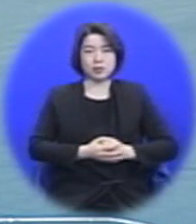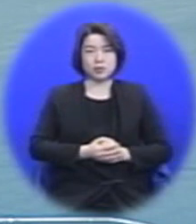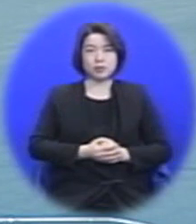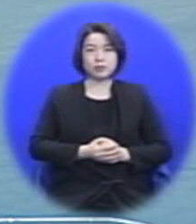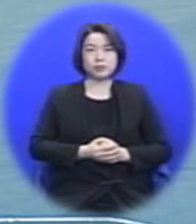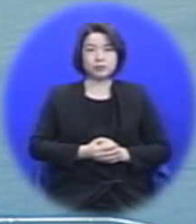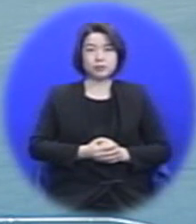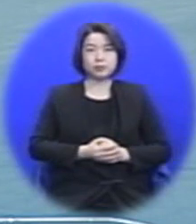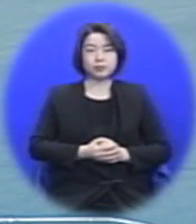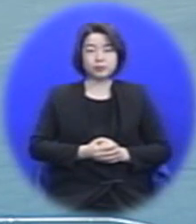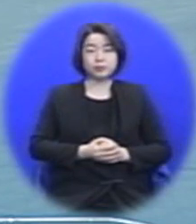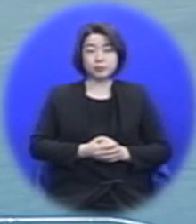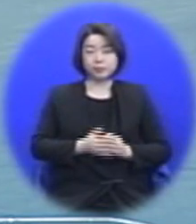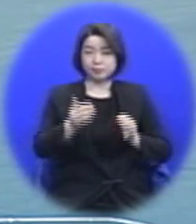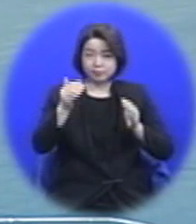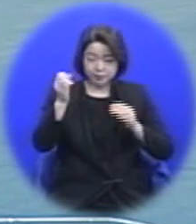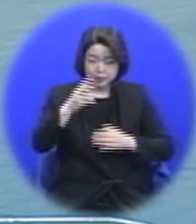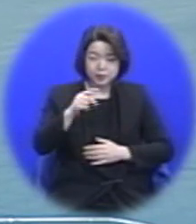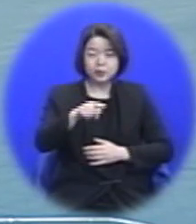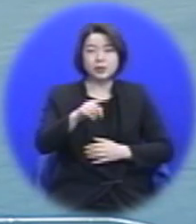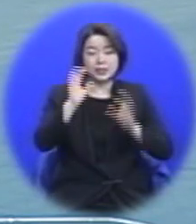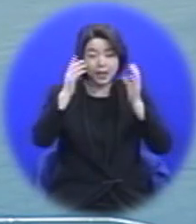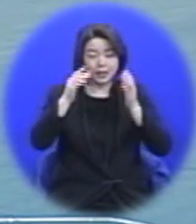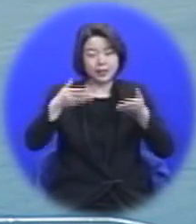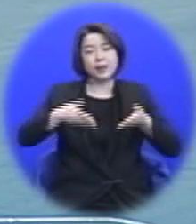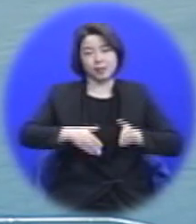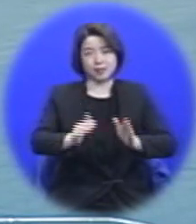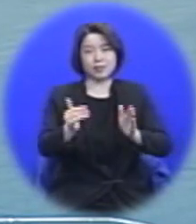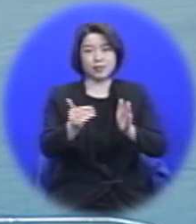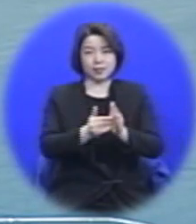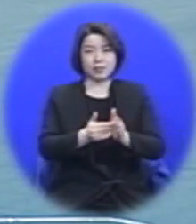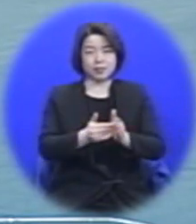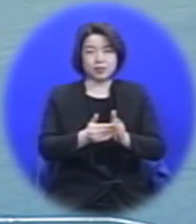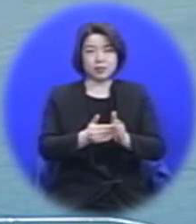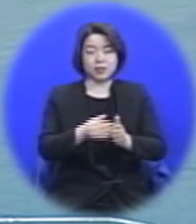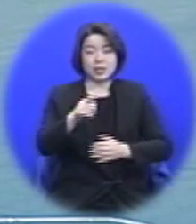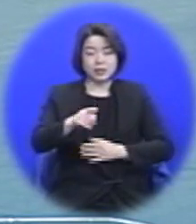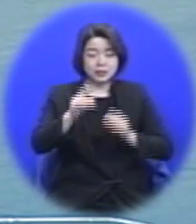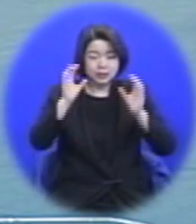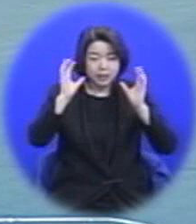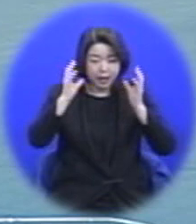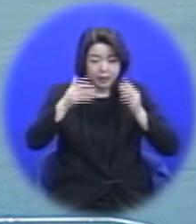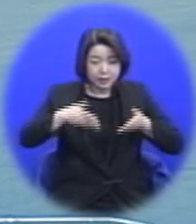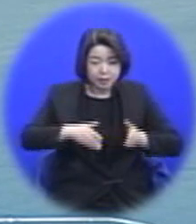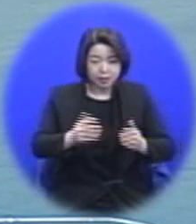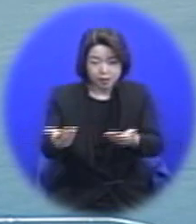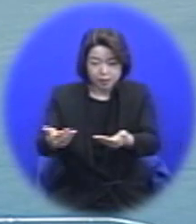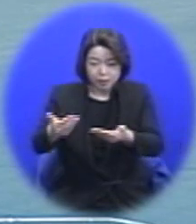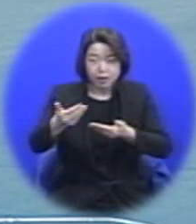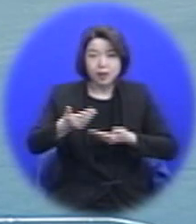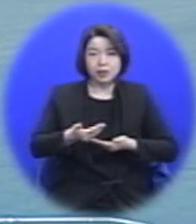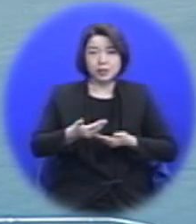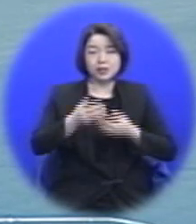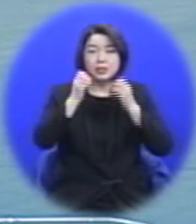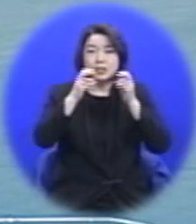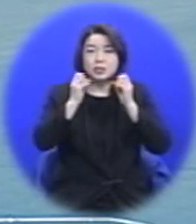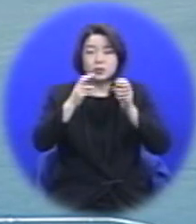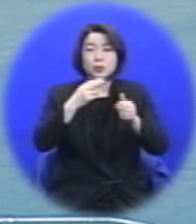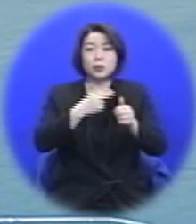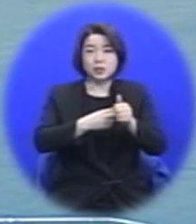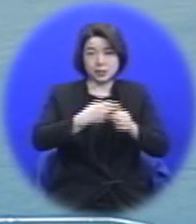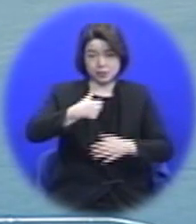그리고 그 아이가 태어났습니다. 그 태어난 아기를 받아든 이 선교사님의